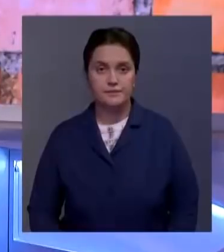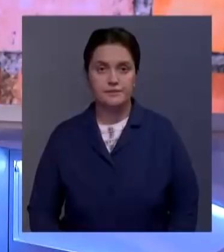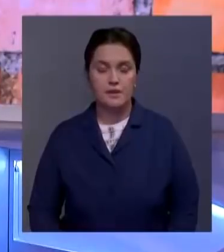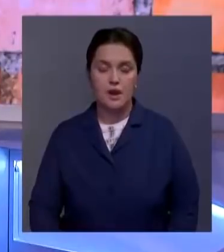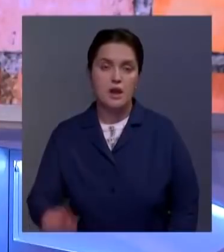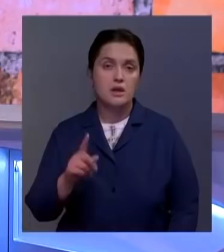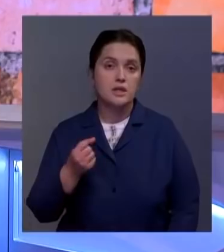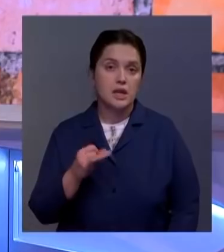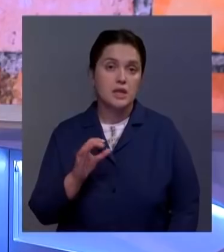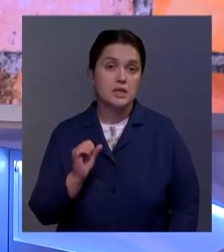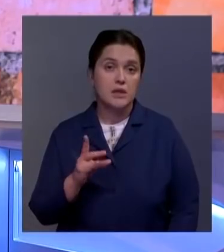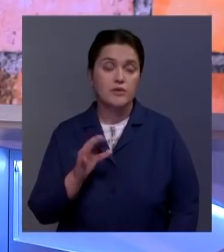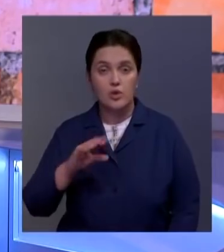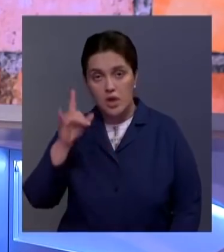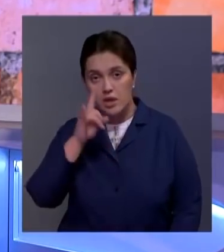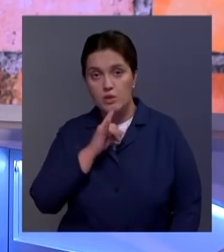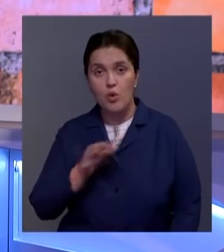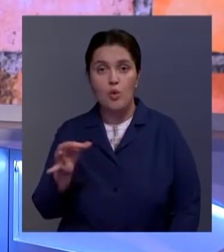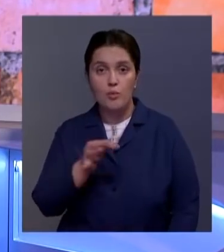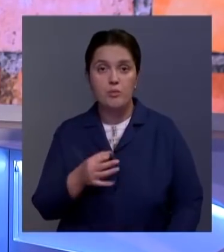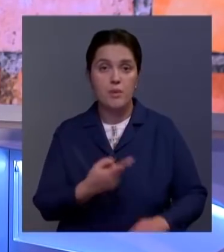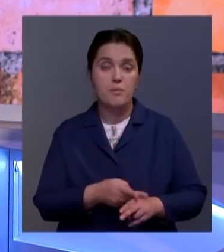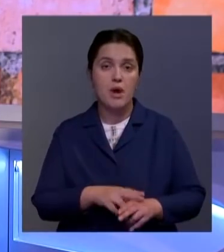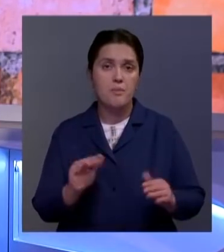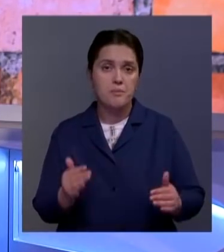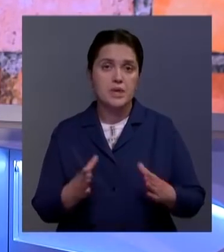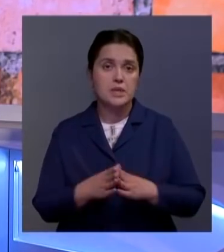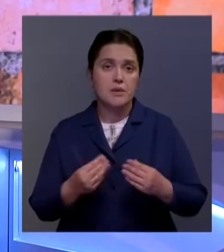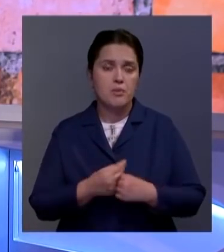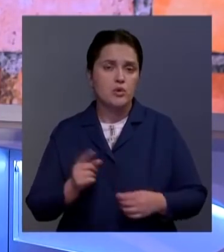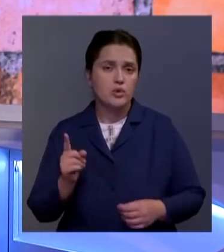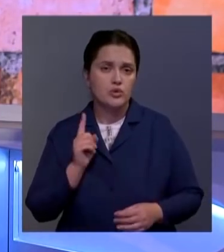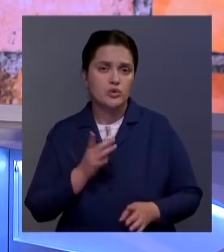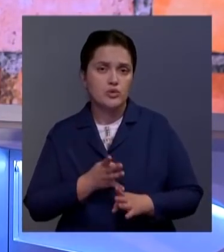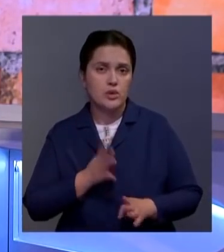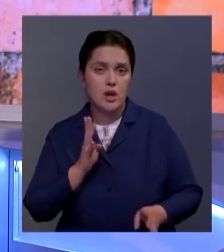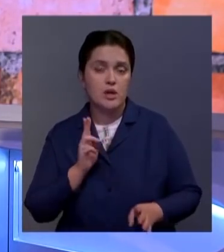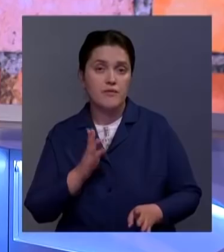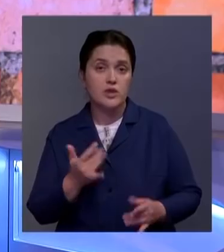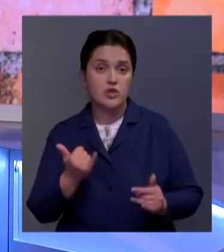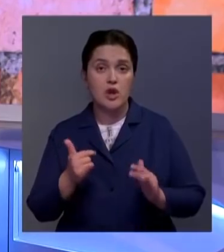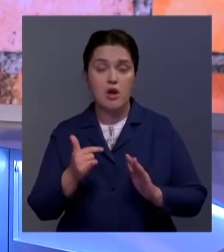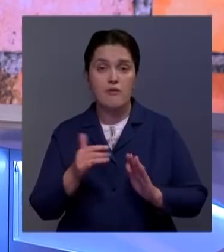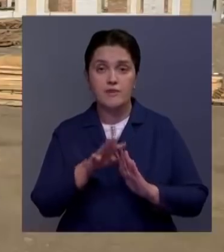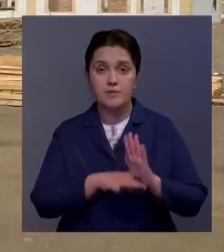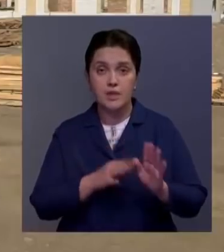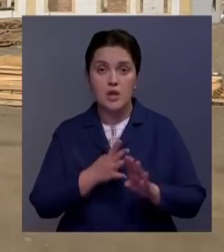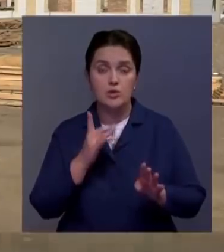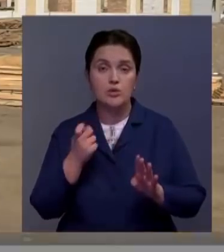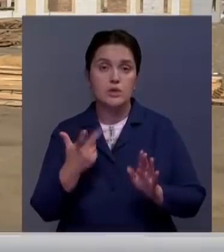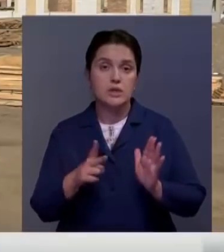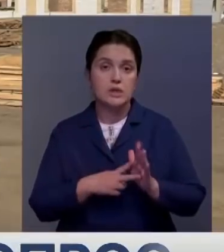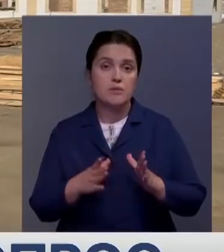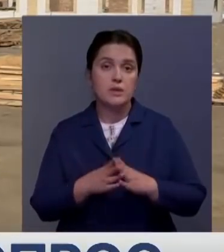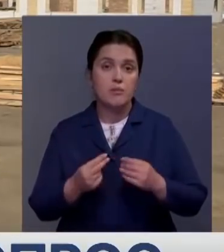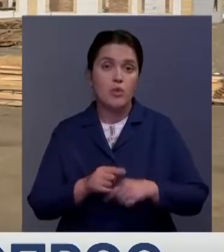В Зайсане Восточно-Казахстанской области свели к минимуму число семей, ожидающих своей очереди на жилье. Сейчас в списке очередников 137 семей,